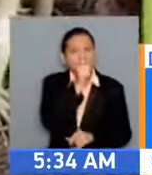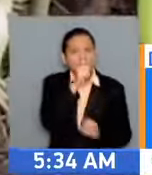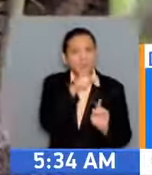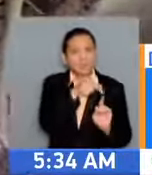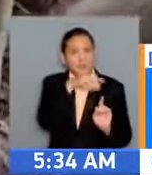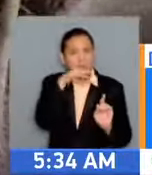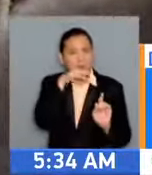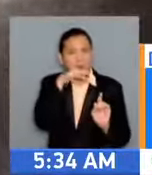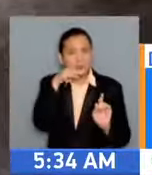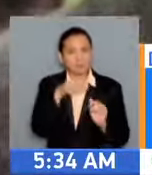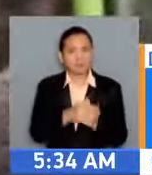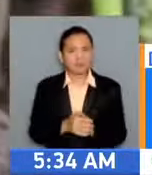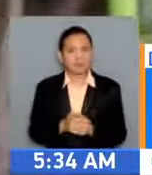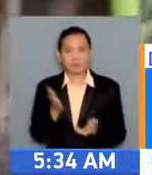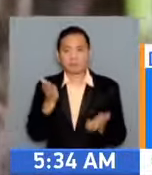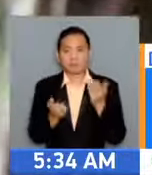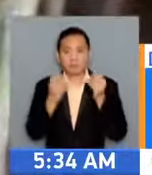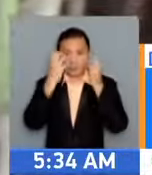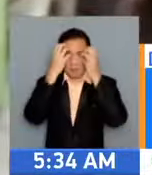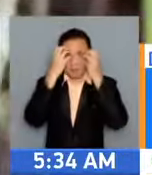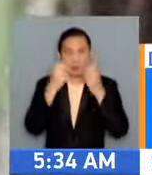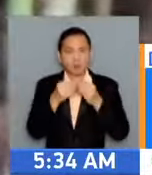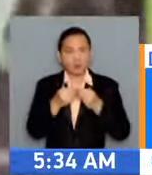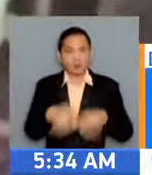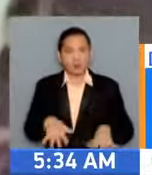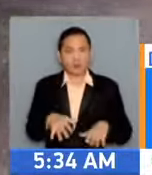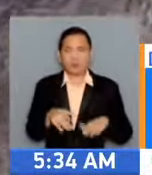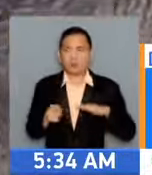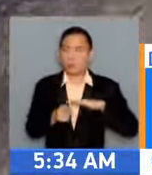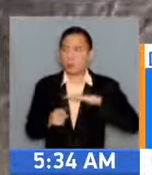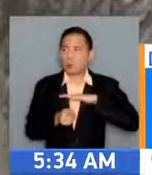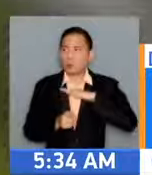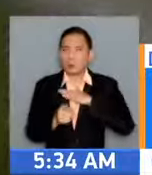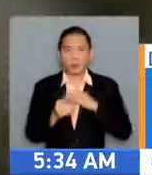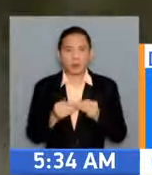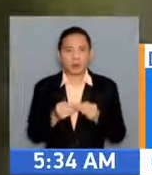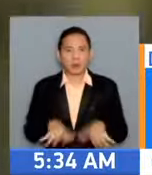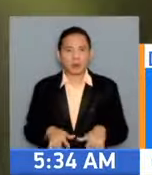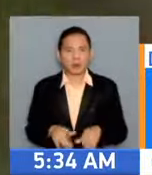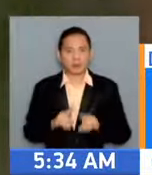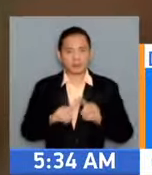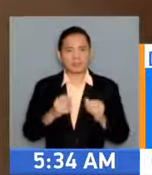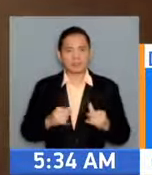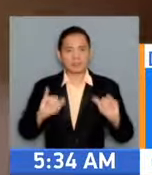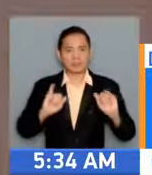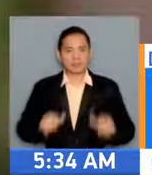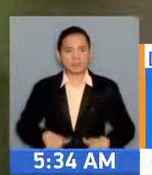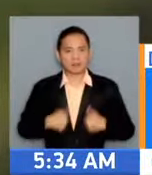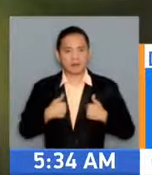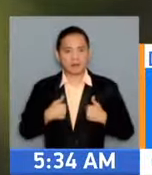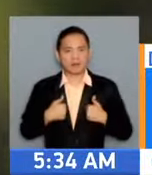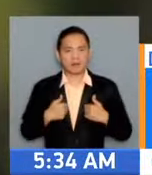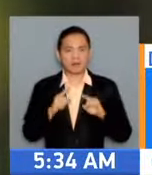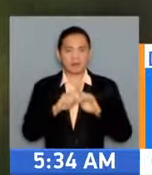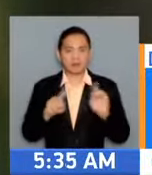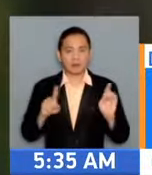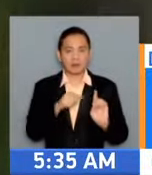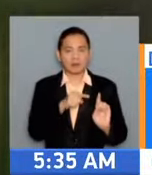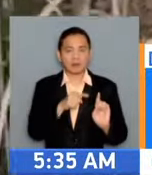ba yung mga tarsier? Naligaw. At least nag-survive sila. Kaya lang, napaka-ano yan? Nag-suicide talaga